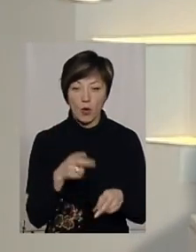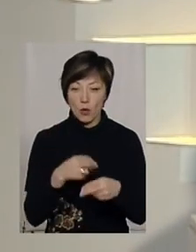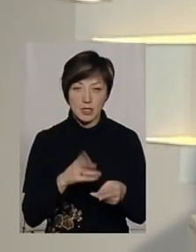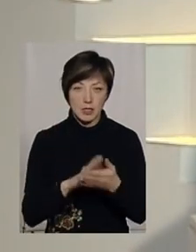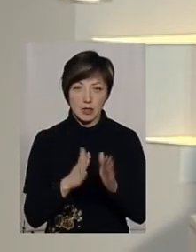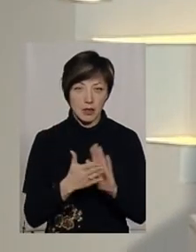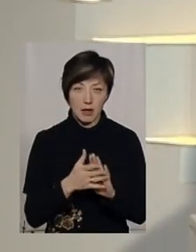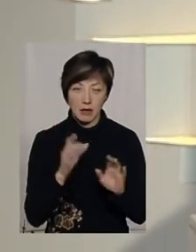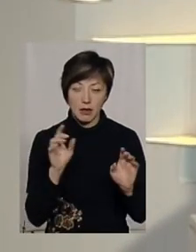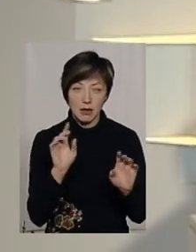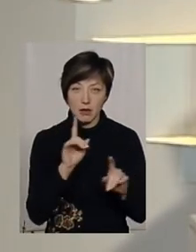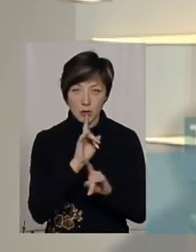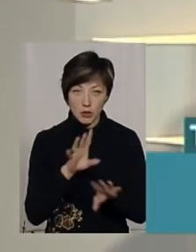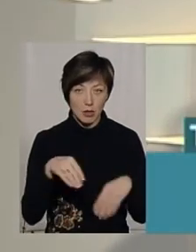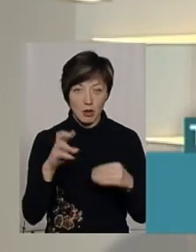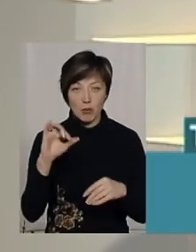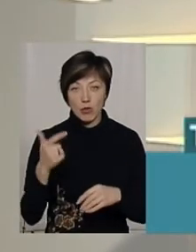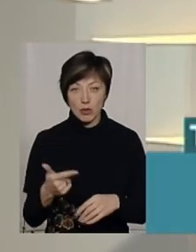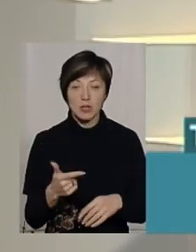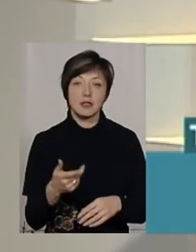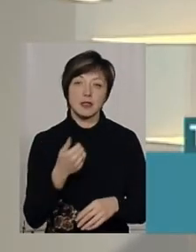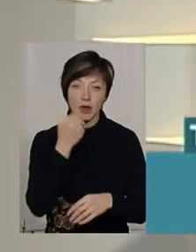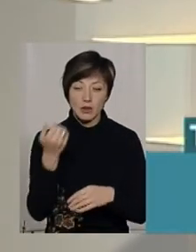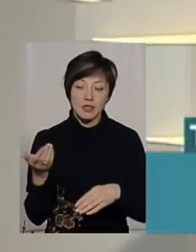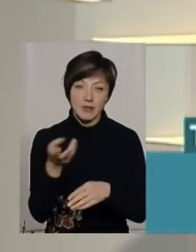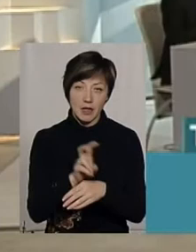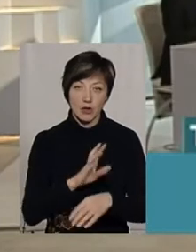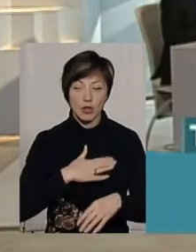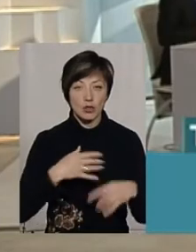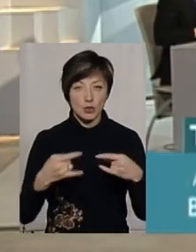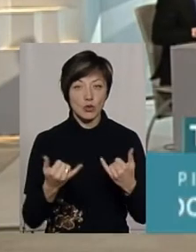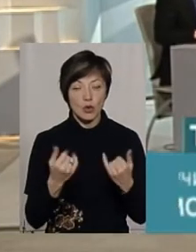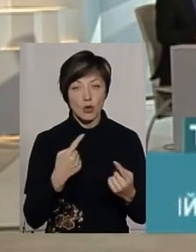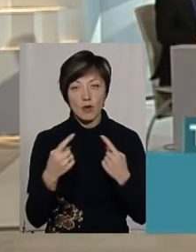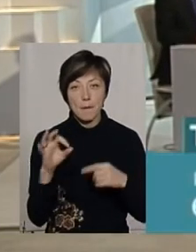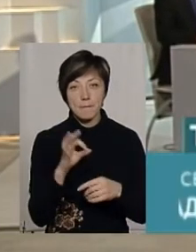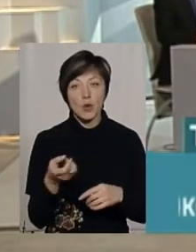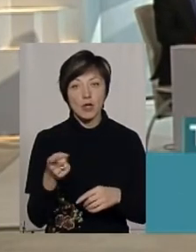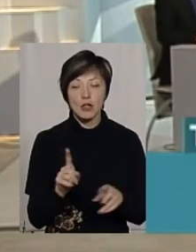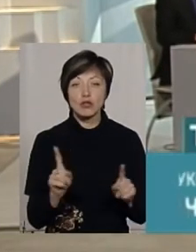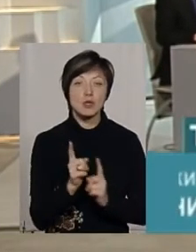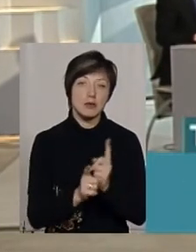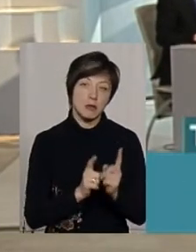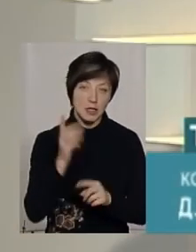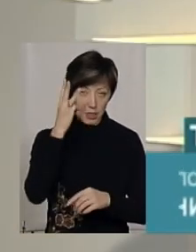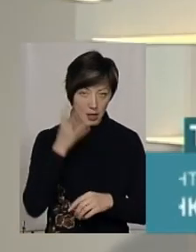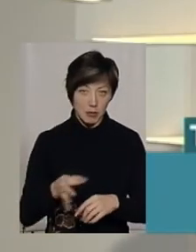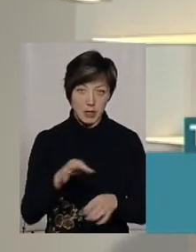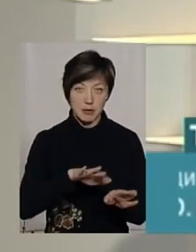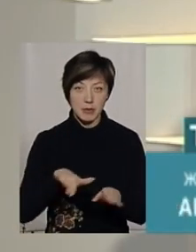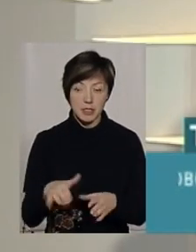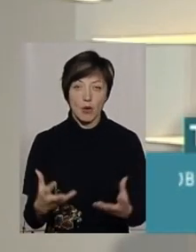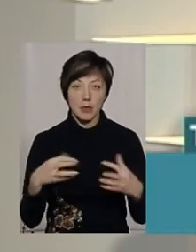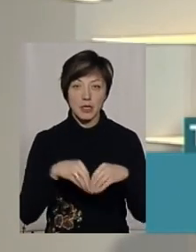якихось гострих ситуацій не дійде. Дякую, Боже, що завітали до нашої студії. Сьогодні говорили про те, що зміниться на Хмельниччині